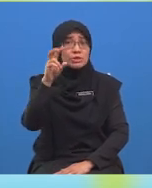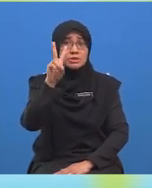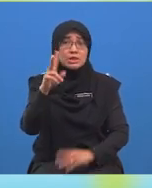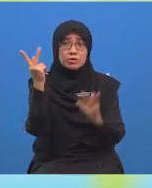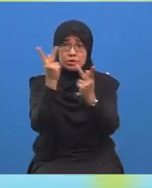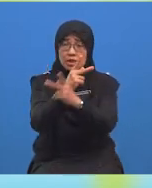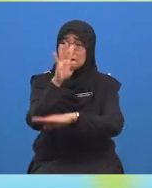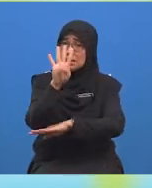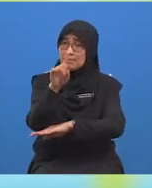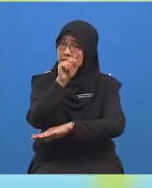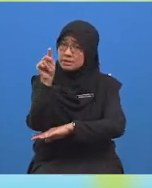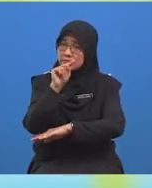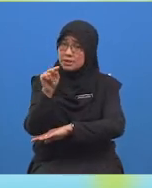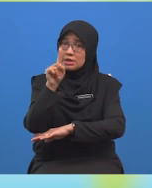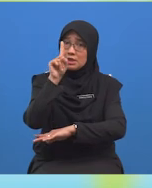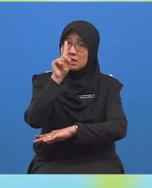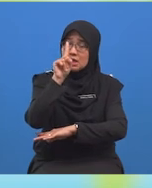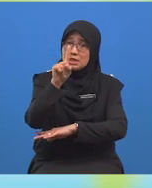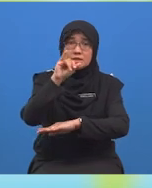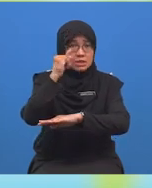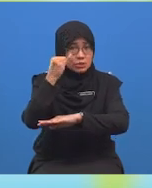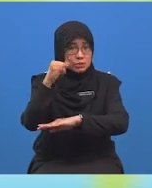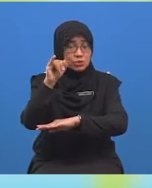43,201 darab 4 sama dengan